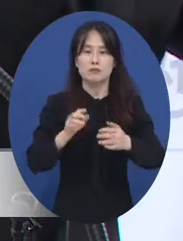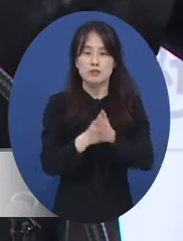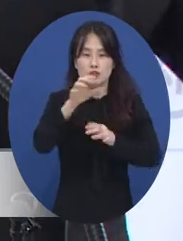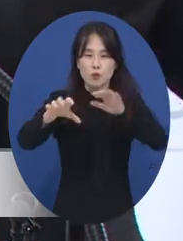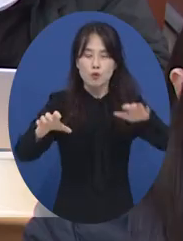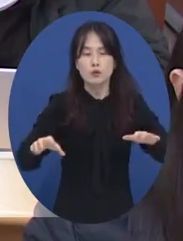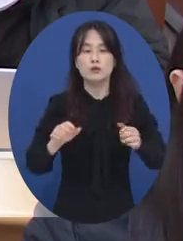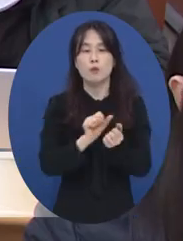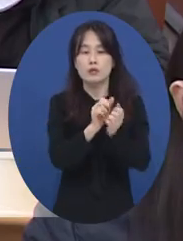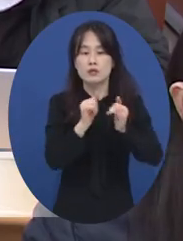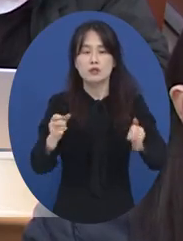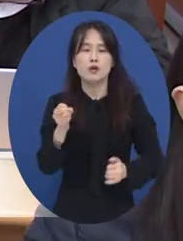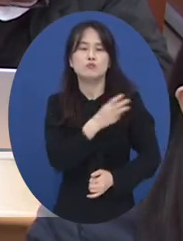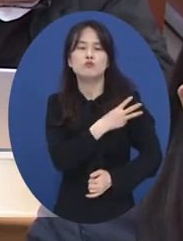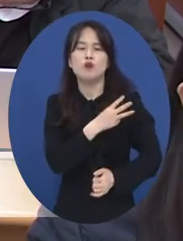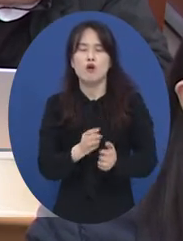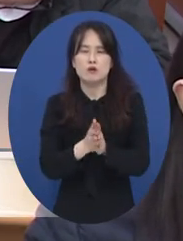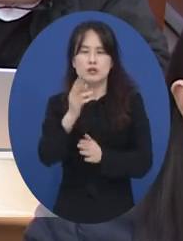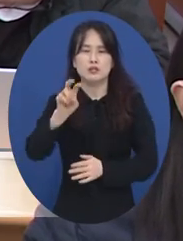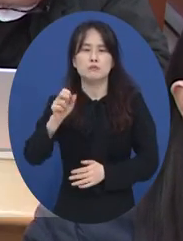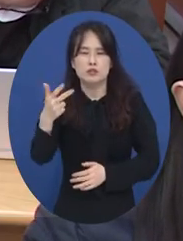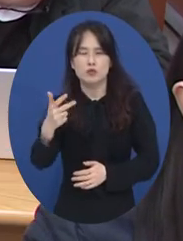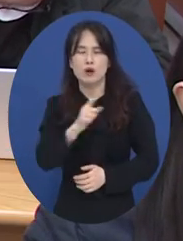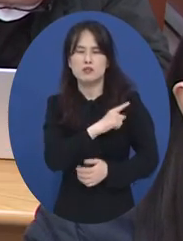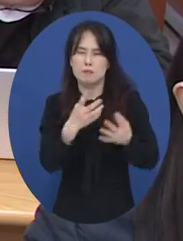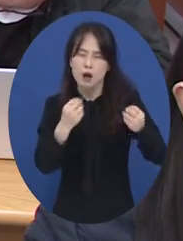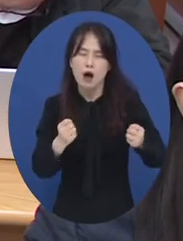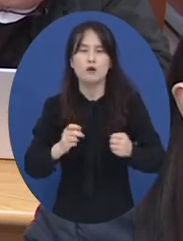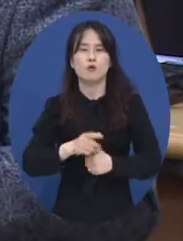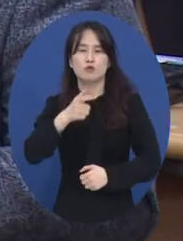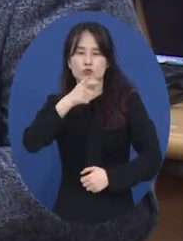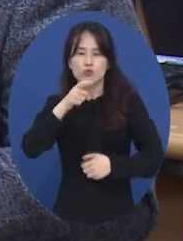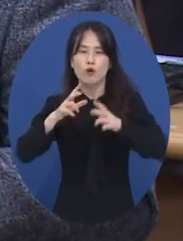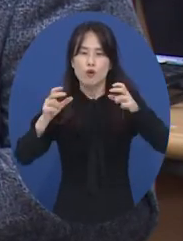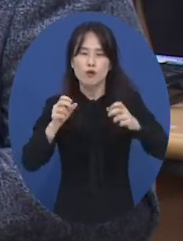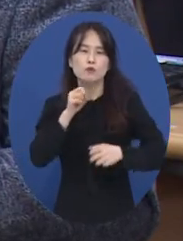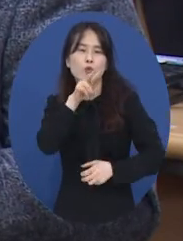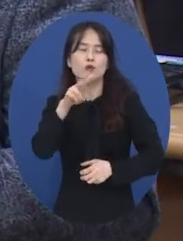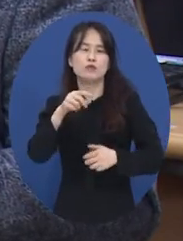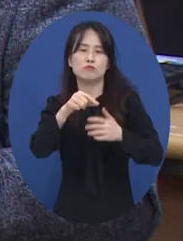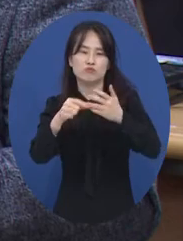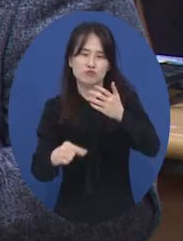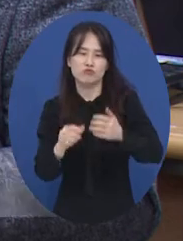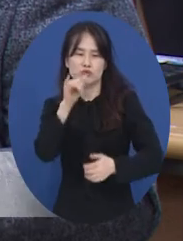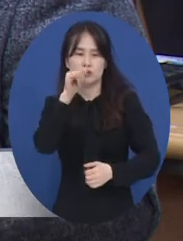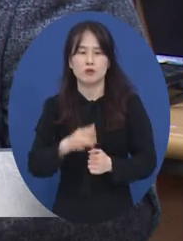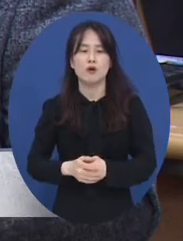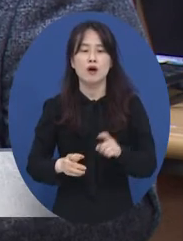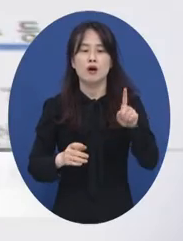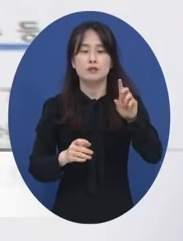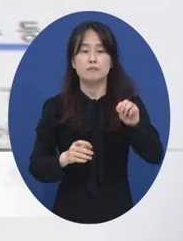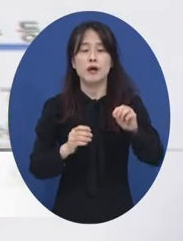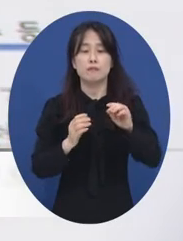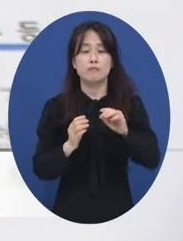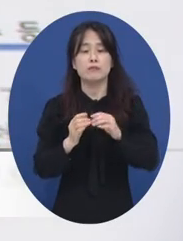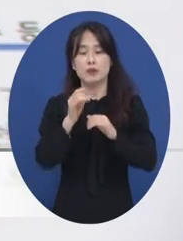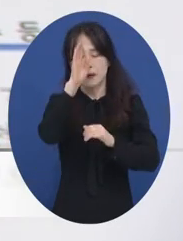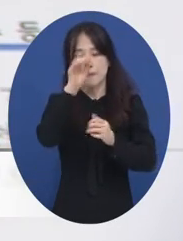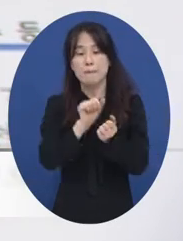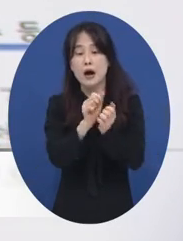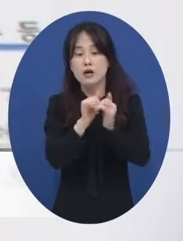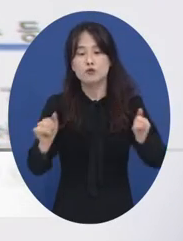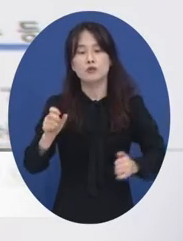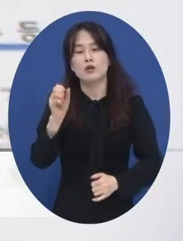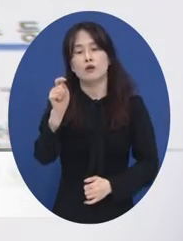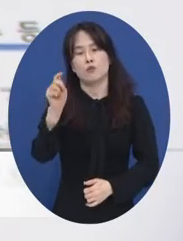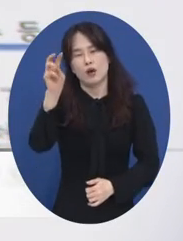나오는데 부천 씨가 27명으로 가장 많고 수원과 성남 용인 순입니다 인구 10만명당 환자 발생 수는